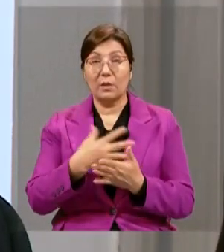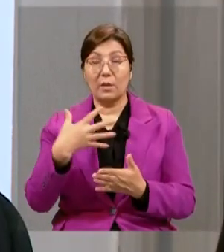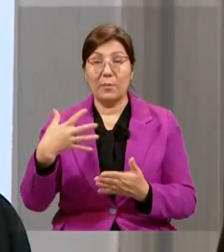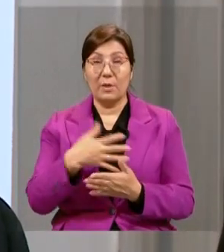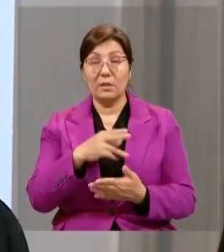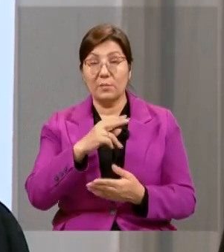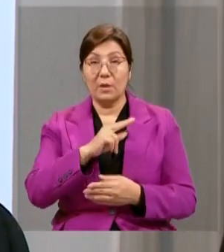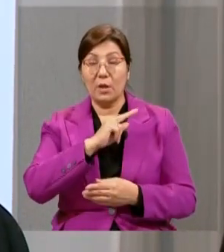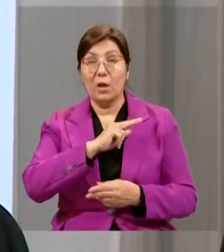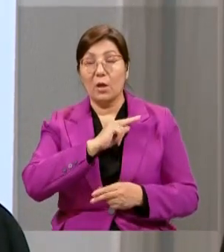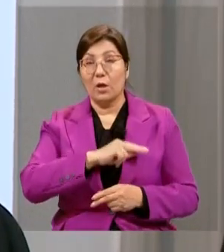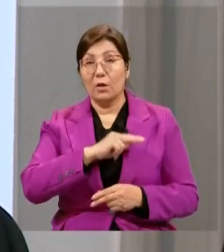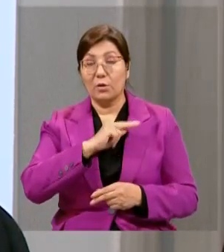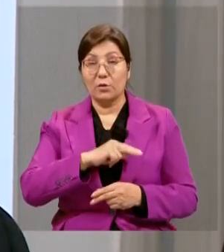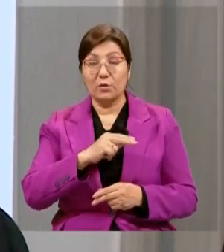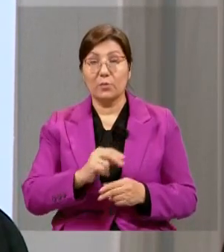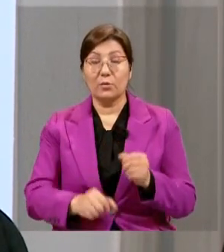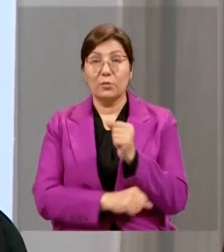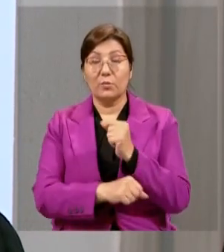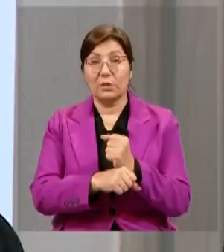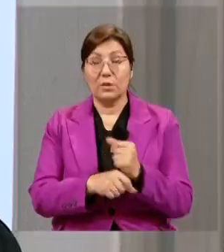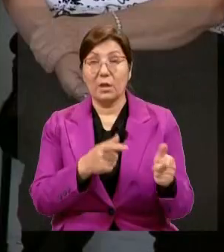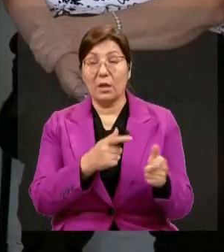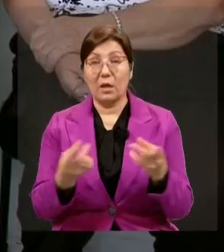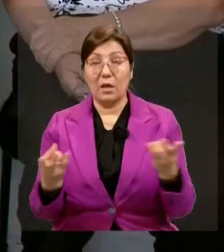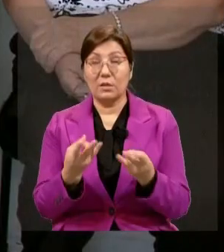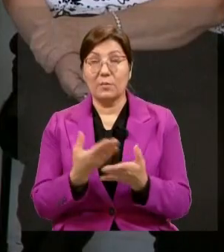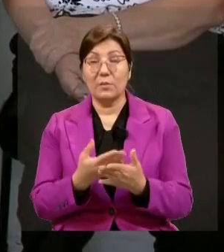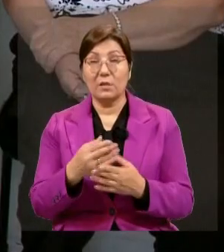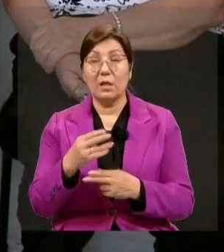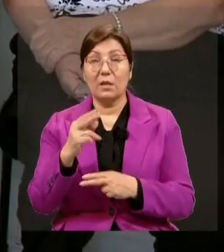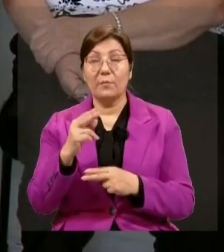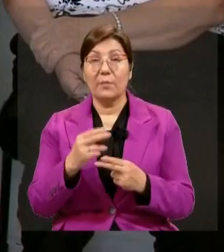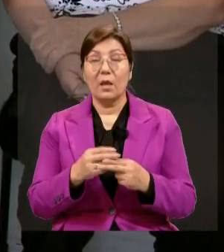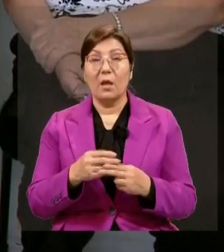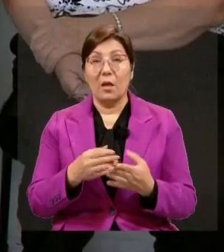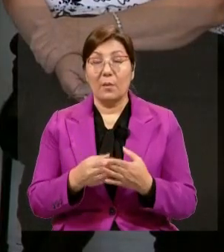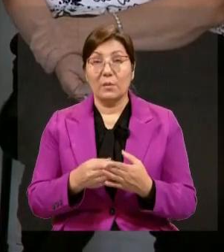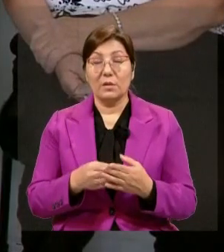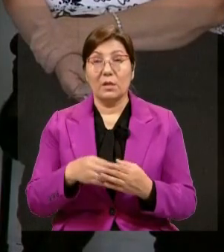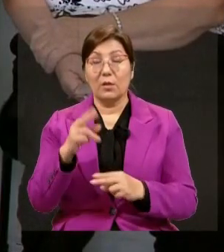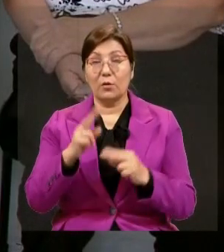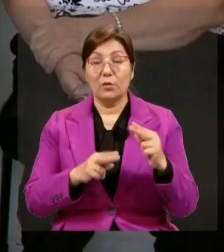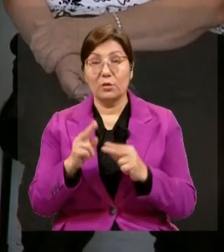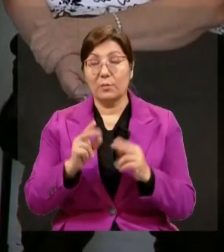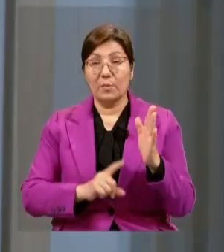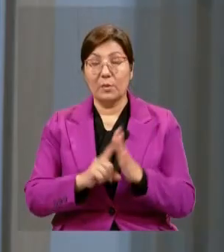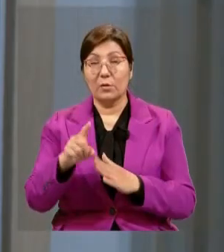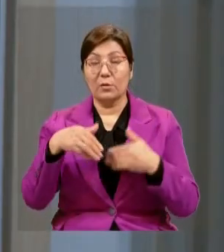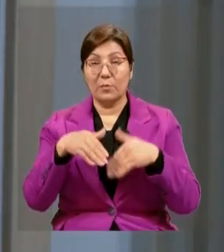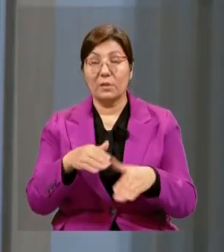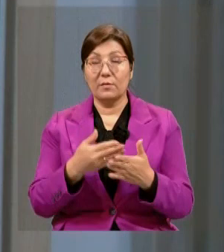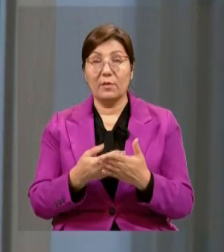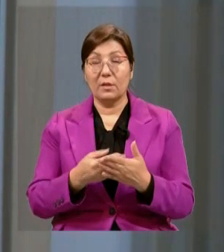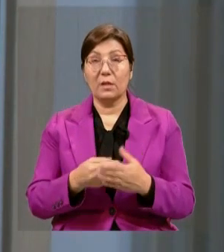5000 жұмысшы қажет болады дейді ғалымдар. Егер референдум нәтижесінде құрылыс бастау туралы шешім шықса, құрылыспен қатар мамандарды